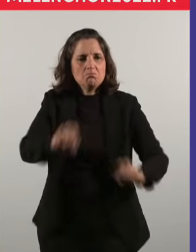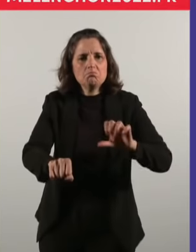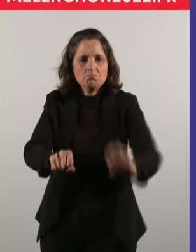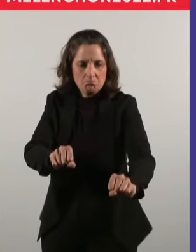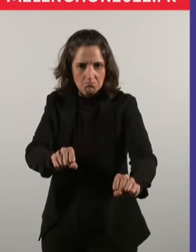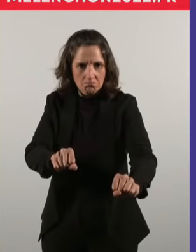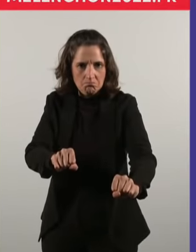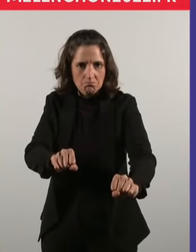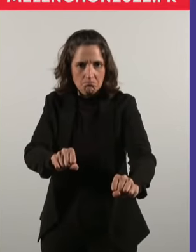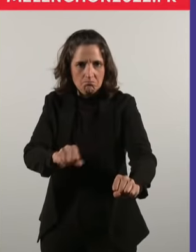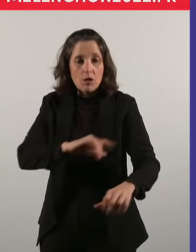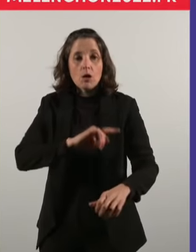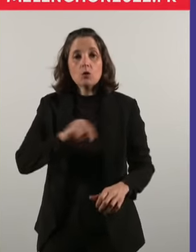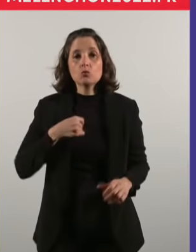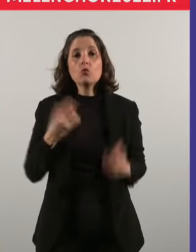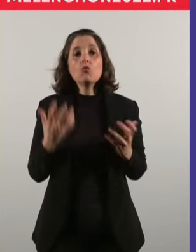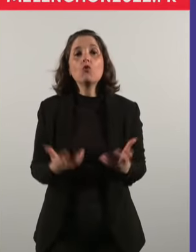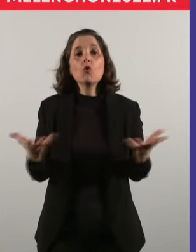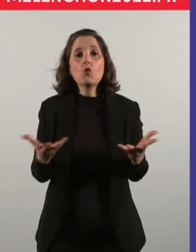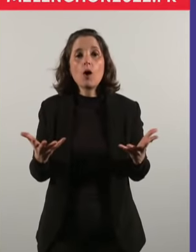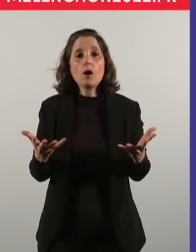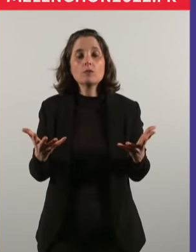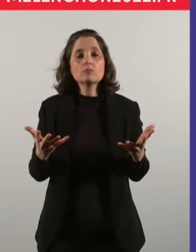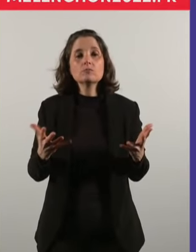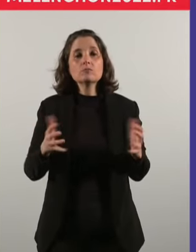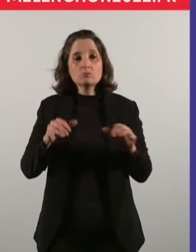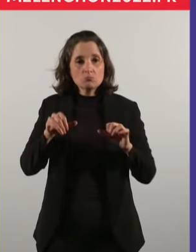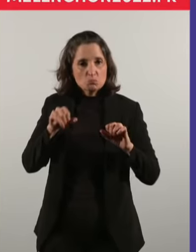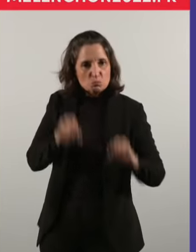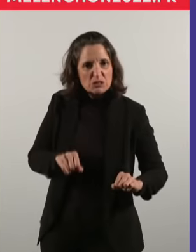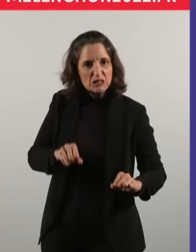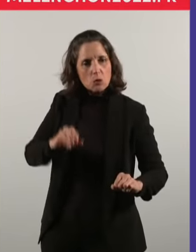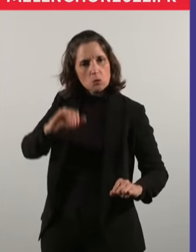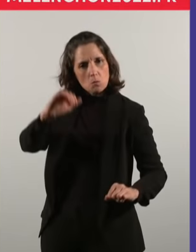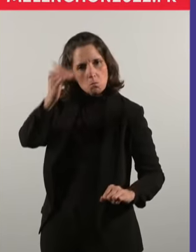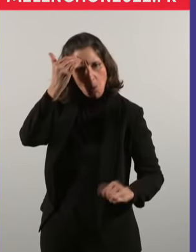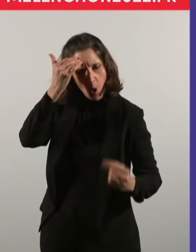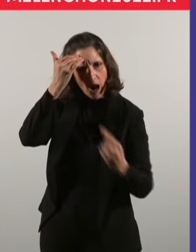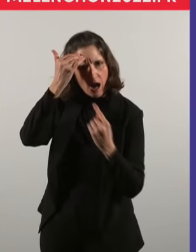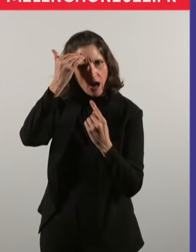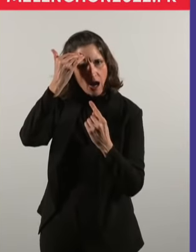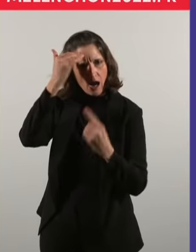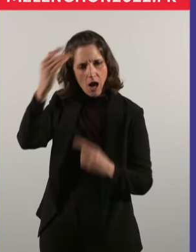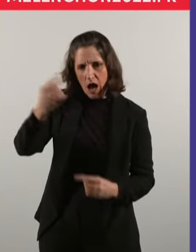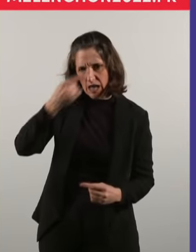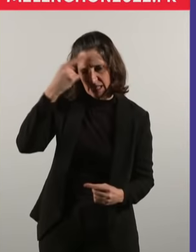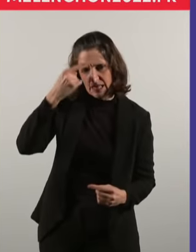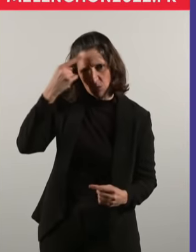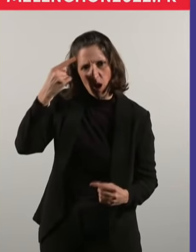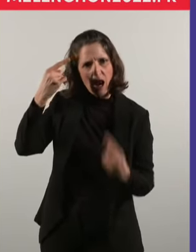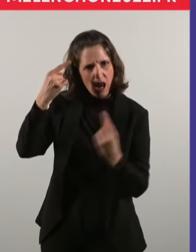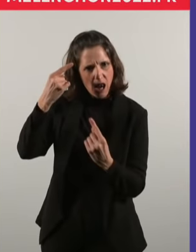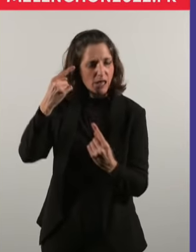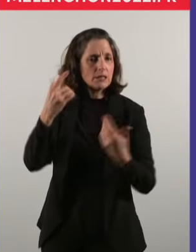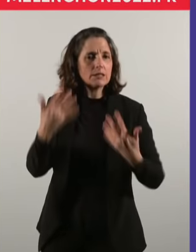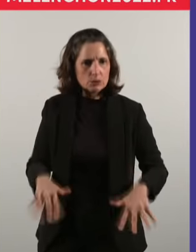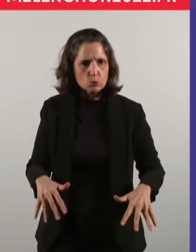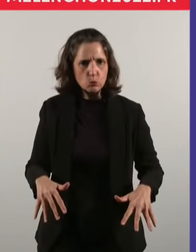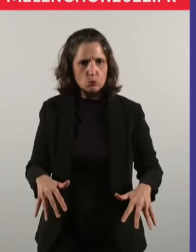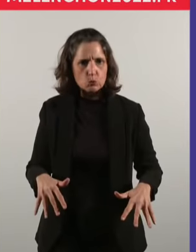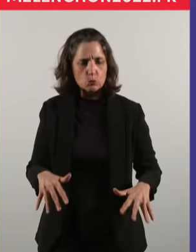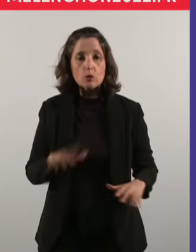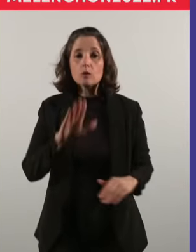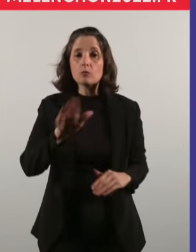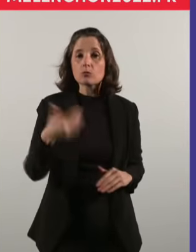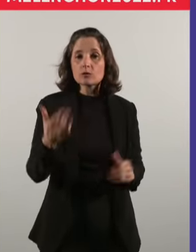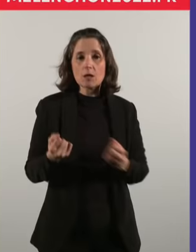aucune autre puissance que la puissance morale et la puissance intellectuelle. Et c'est pourquoi nous proposerons à tout